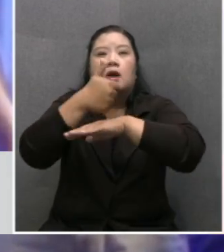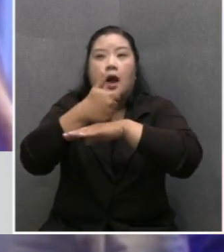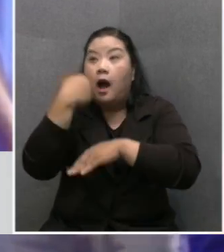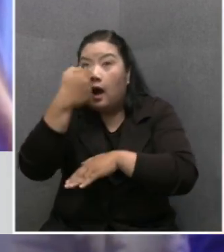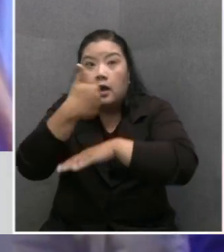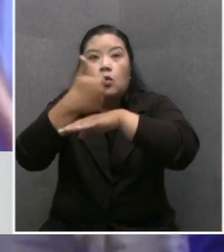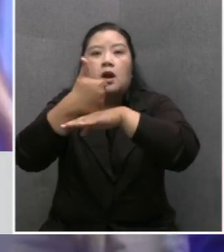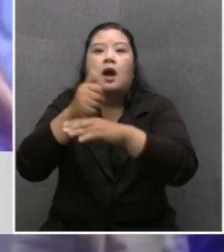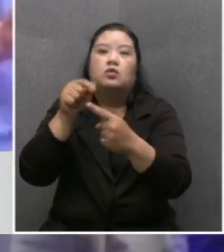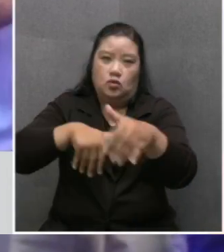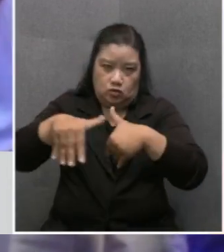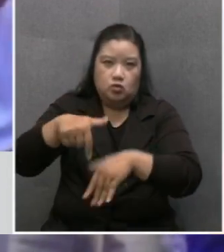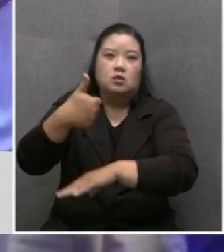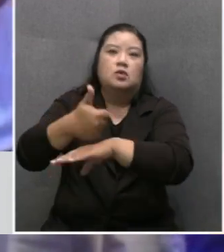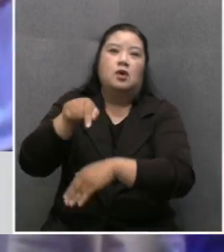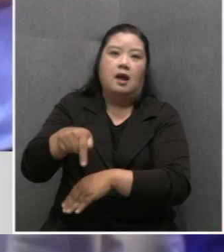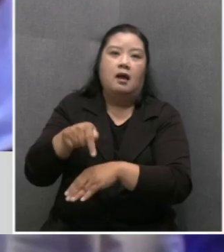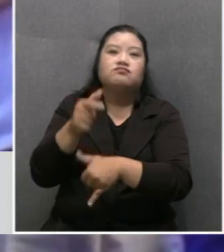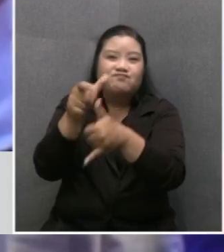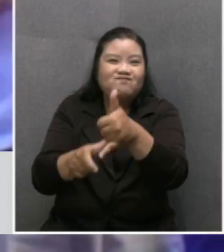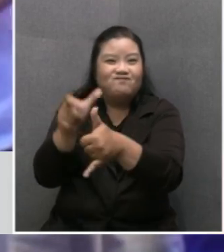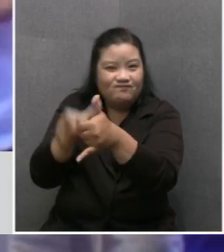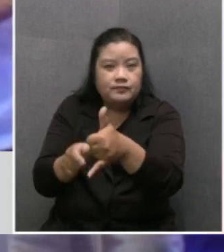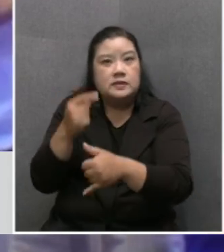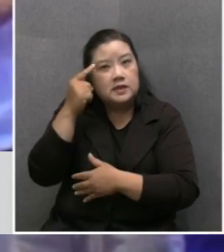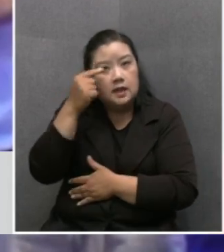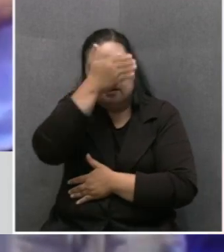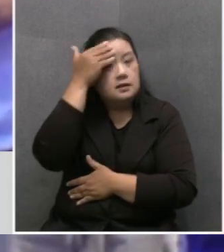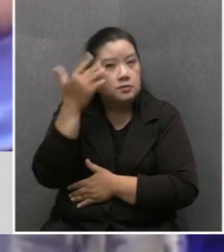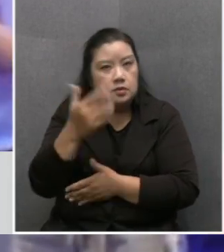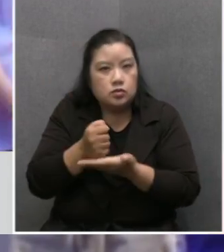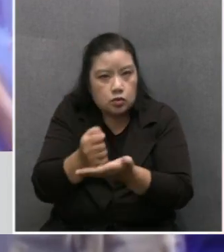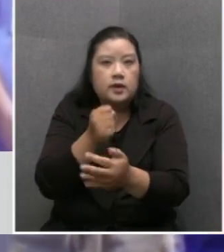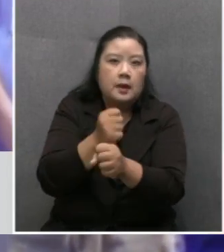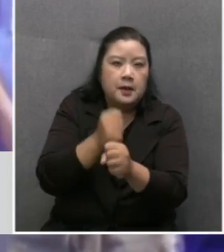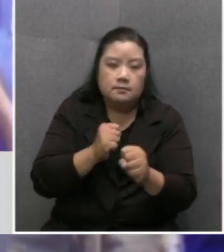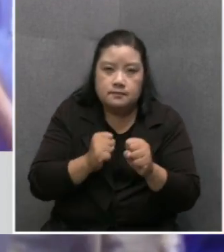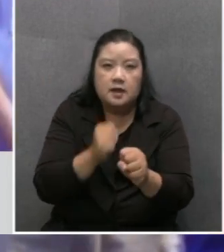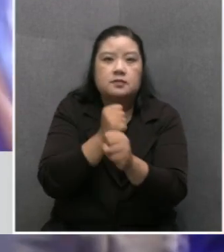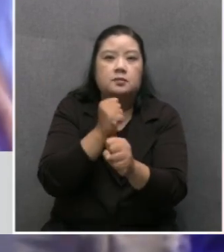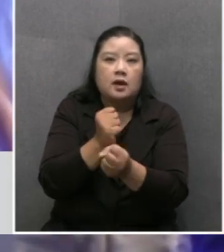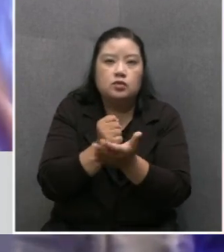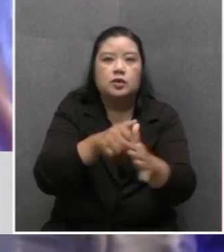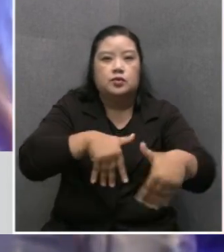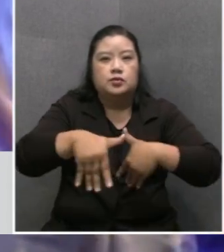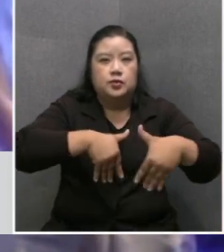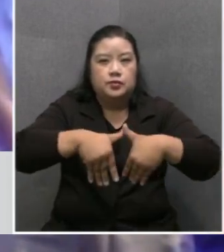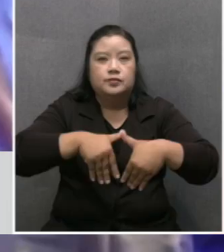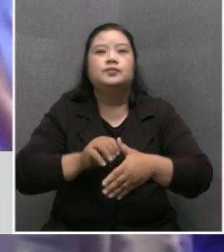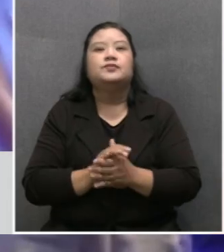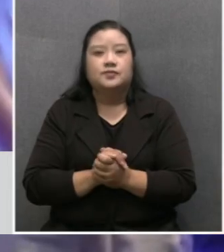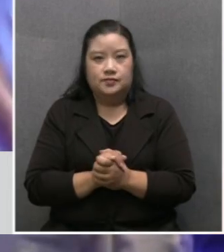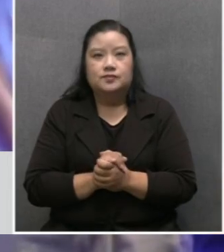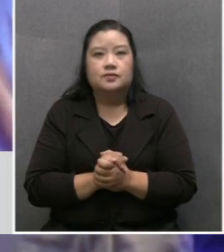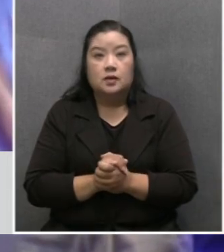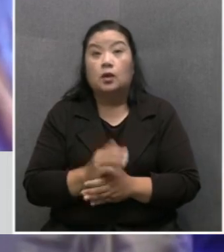นทุกคนที่เข้าไปทำงานจะไม่มีวันทิ้งประชาชนและจะทำงานให้สุดความสามารถครับนอกจากนี้นาย